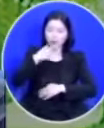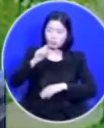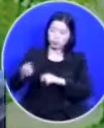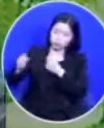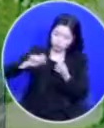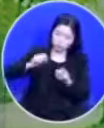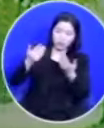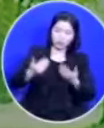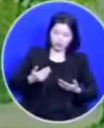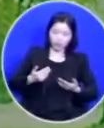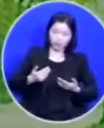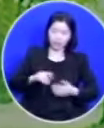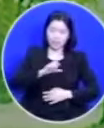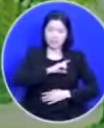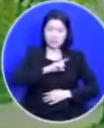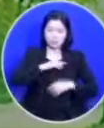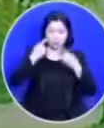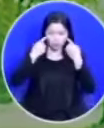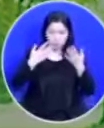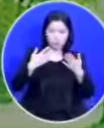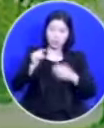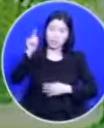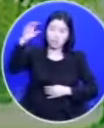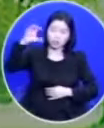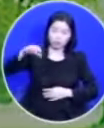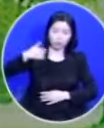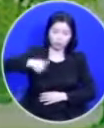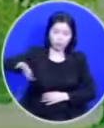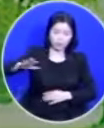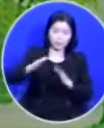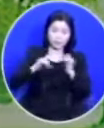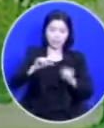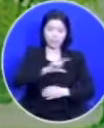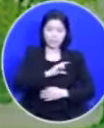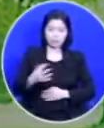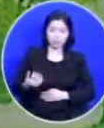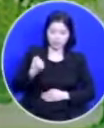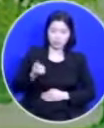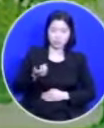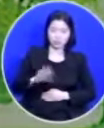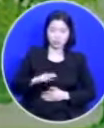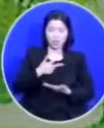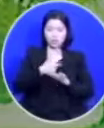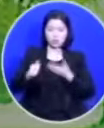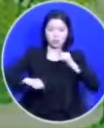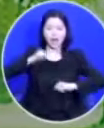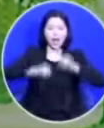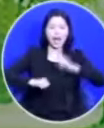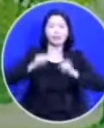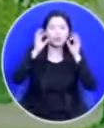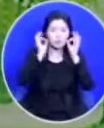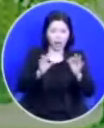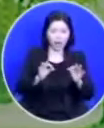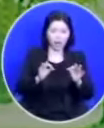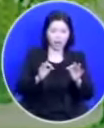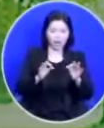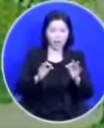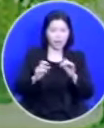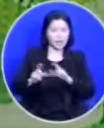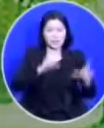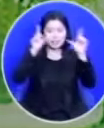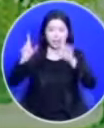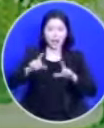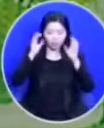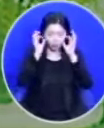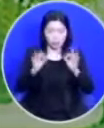이름은 분명히 천국가는 사람의 이름을 가졌지만 주님은 행위를 보신다는 거예요 사는 걸